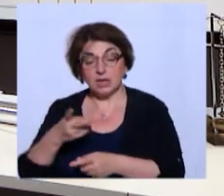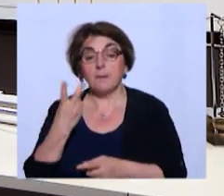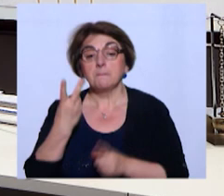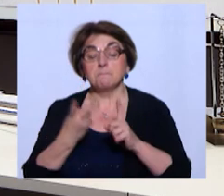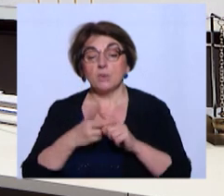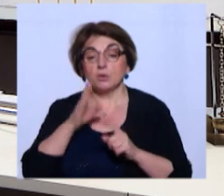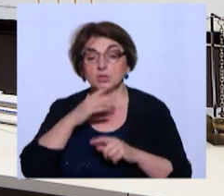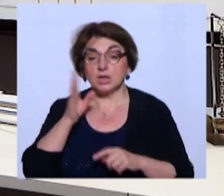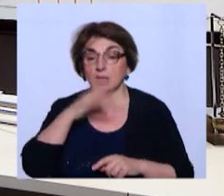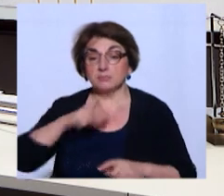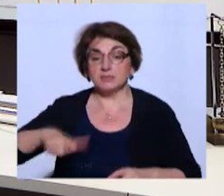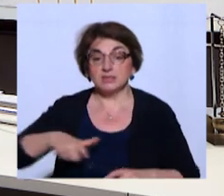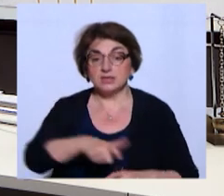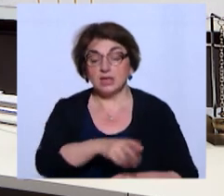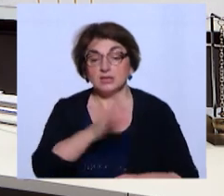და ასევე